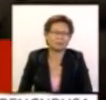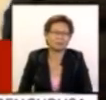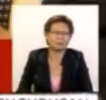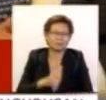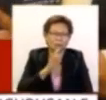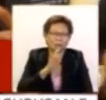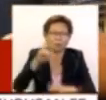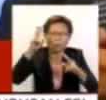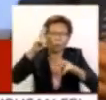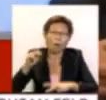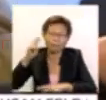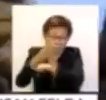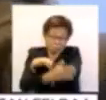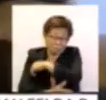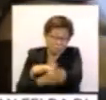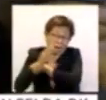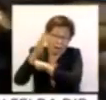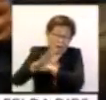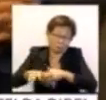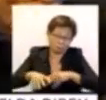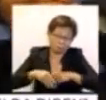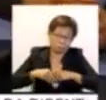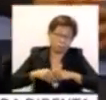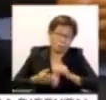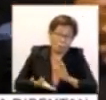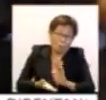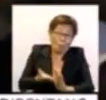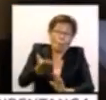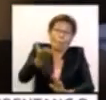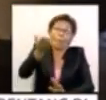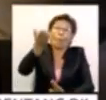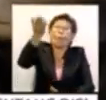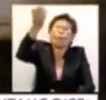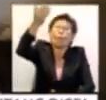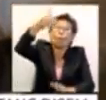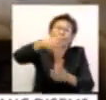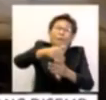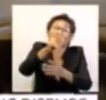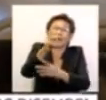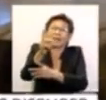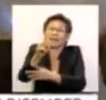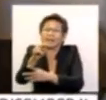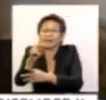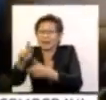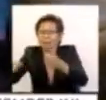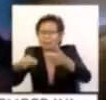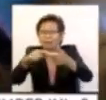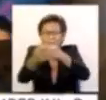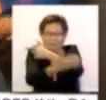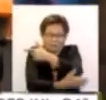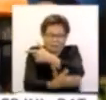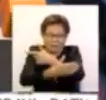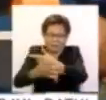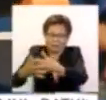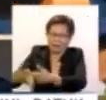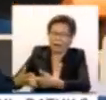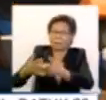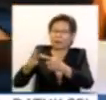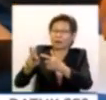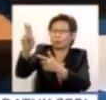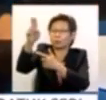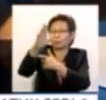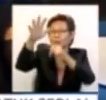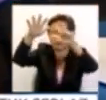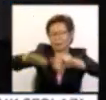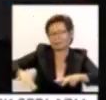Tambahnya, Vietnam merupakan negara yang akan menerima peningkatan paling ketara di dalam KDNK, diikuti negara-negara di Amerika Utara dan